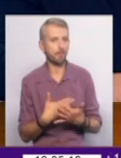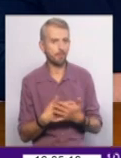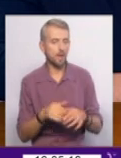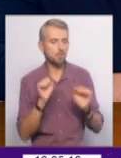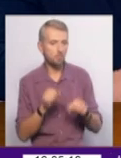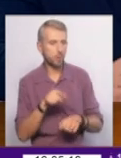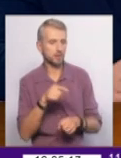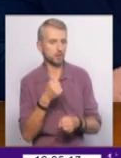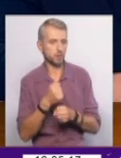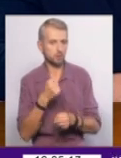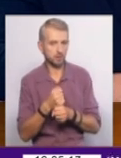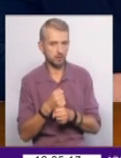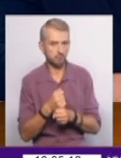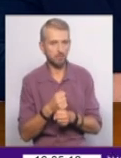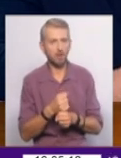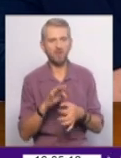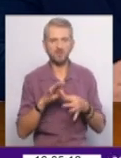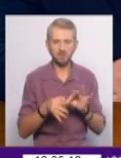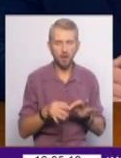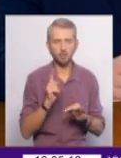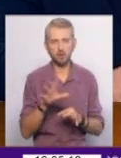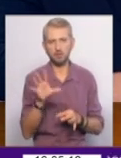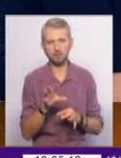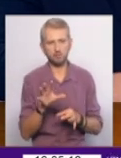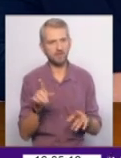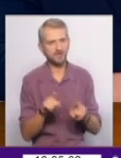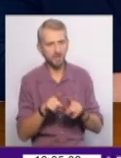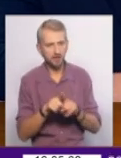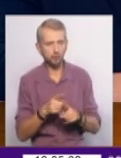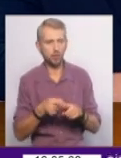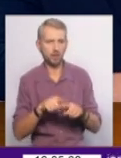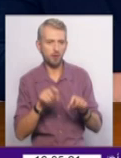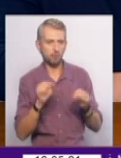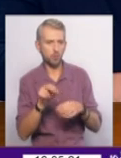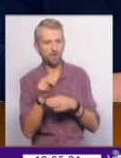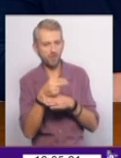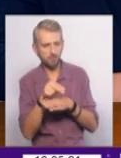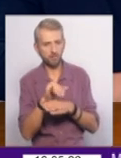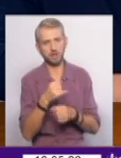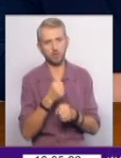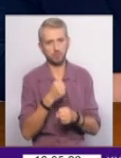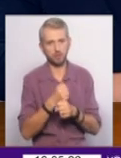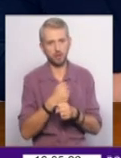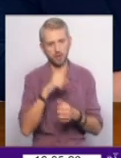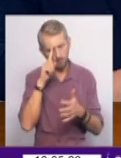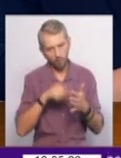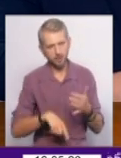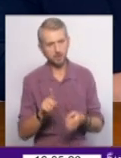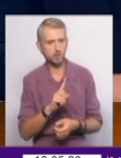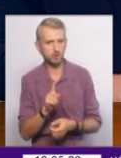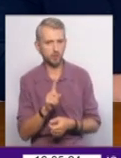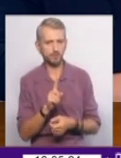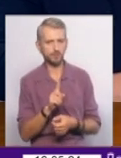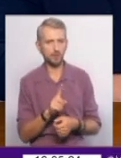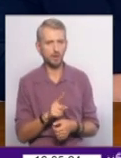це зробити, там складно, але все інше, ну, але все рівно це можна виправити і зробити цю ситуацію. Повірте, що